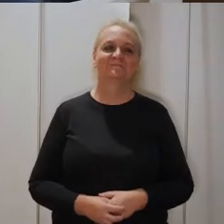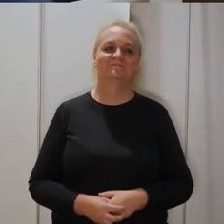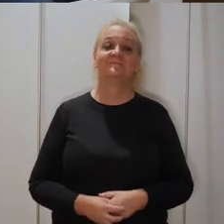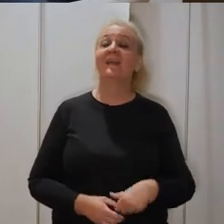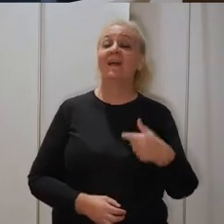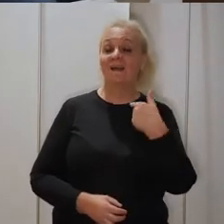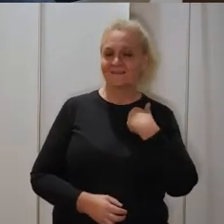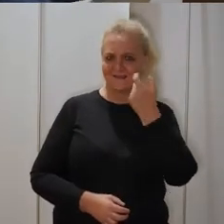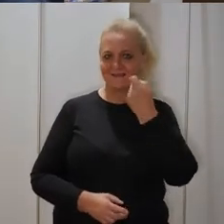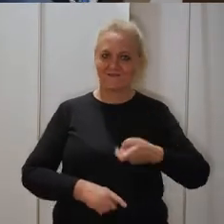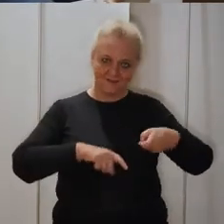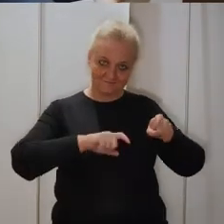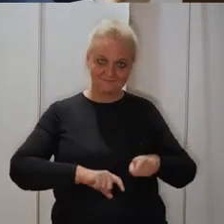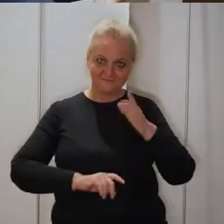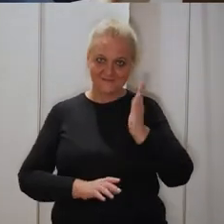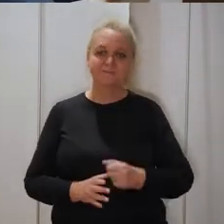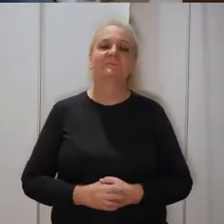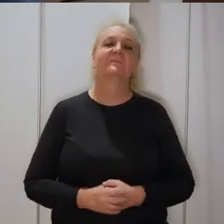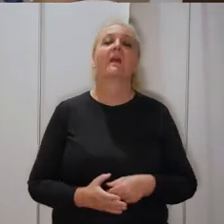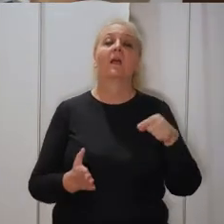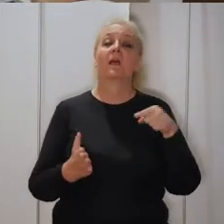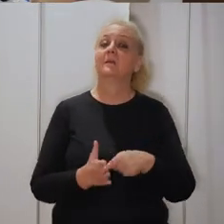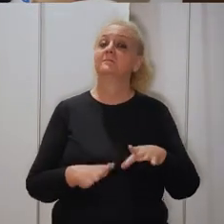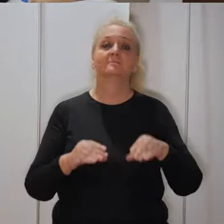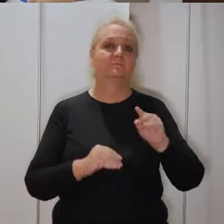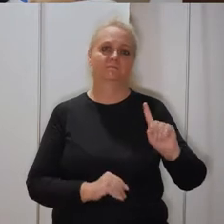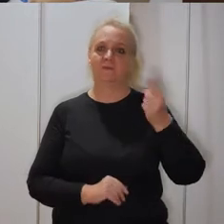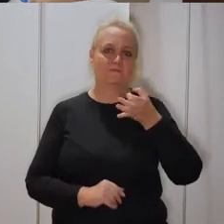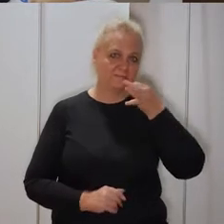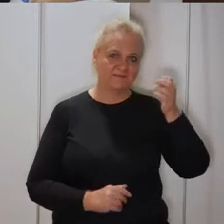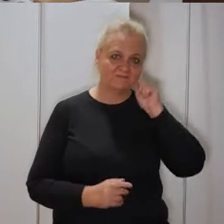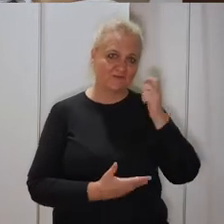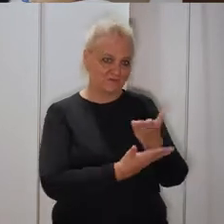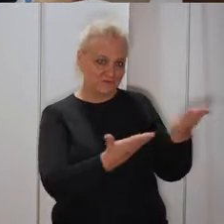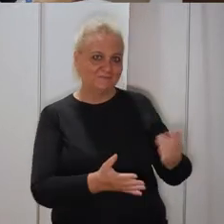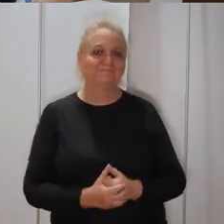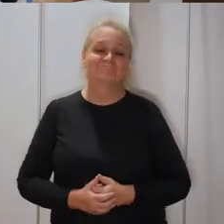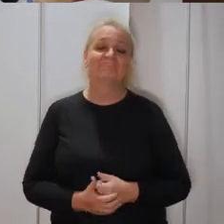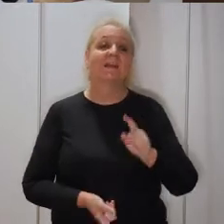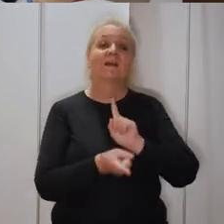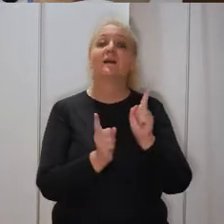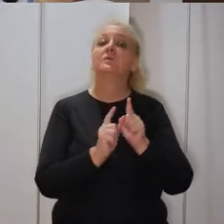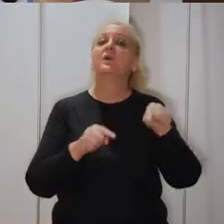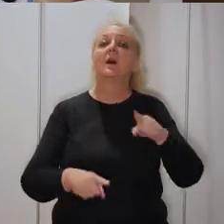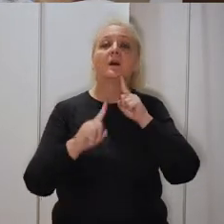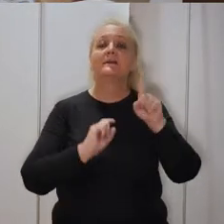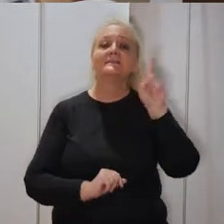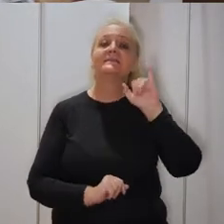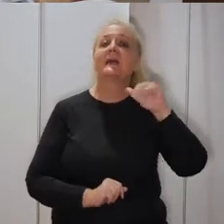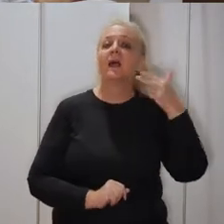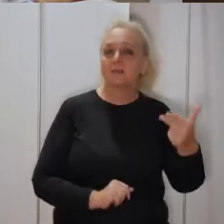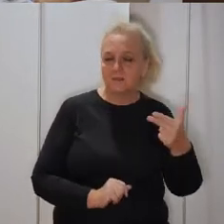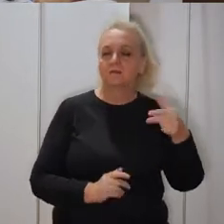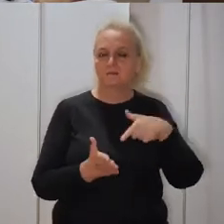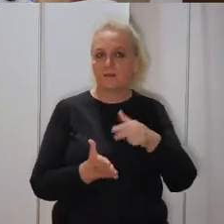Ja zaraz usiądę. I może od razu zacznę od pierwszego pytania, dziewczyny. Spotkałyśmy się, żeby rozmawiać o zinach i o zinach,